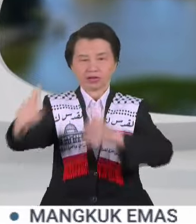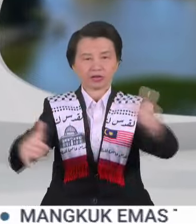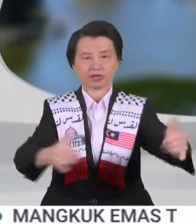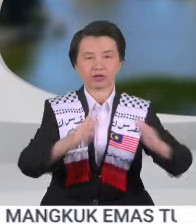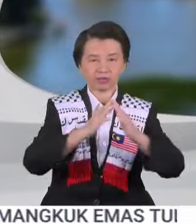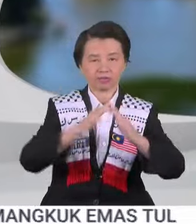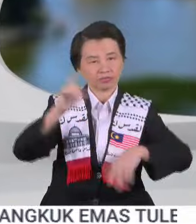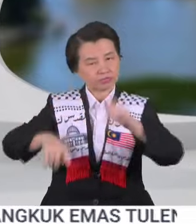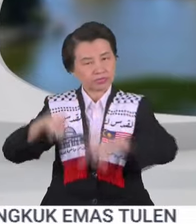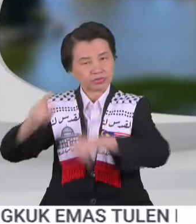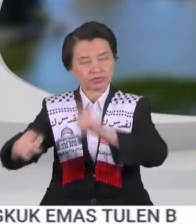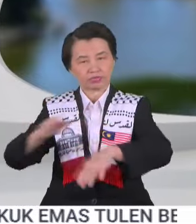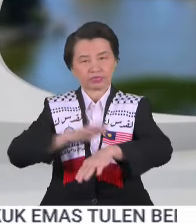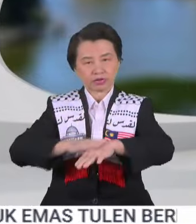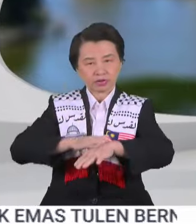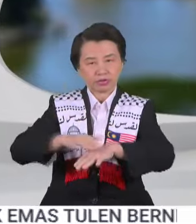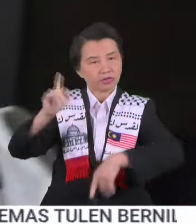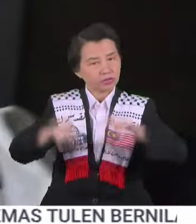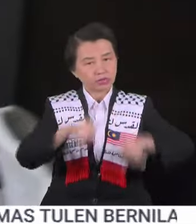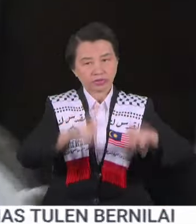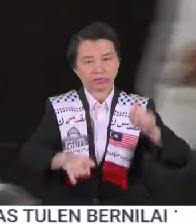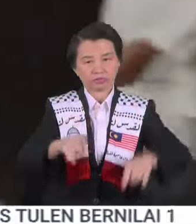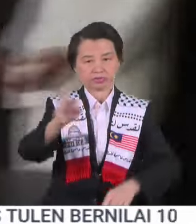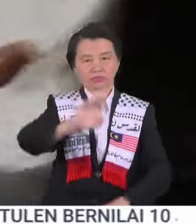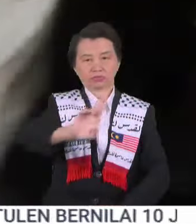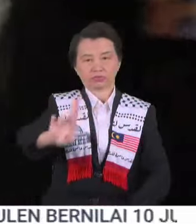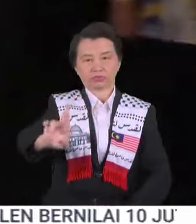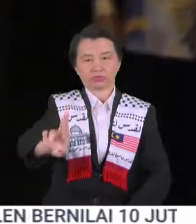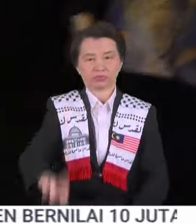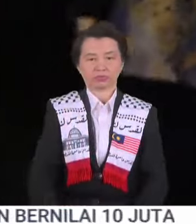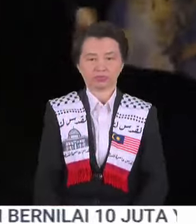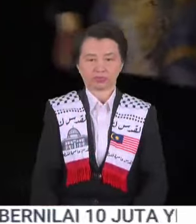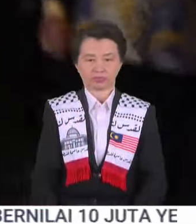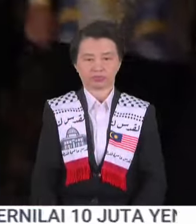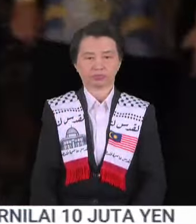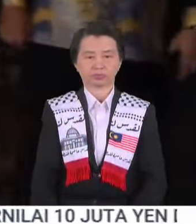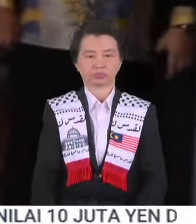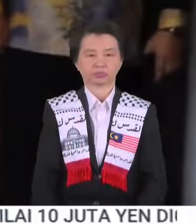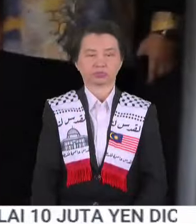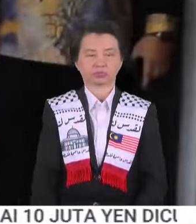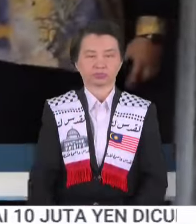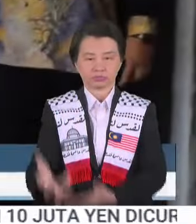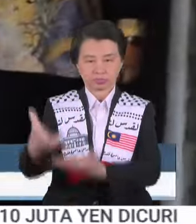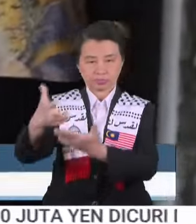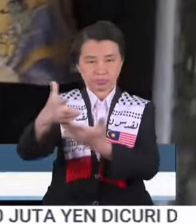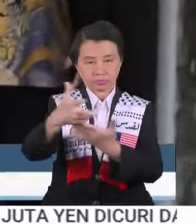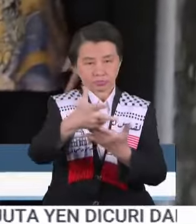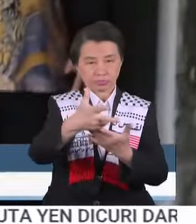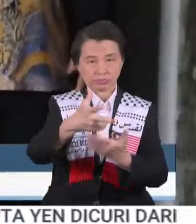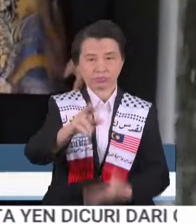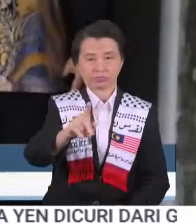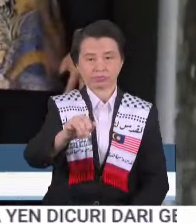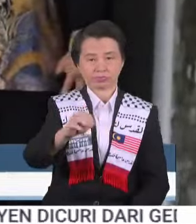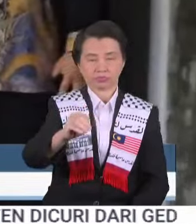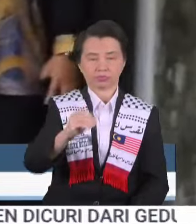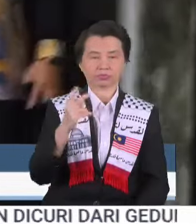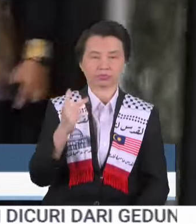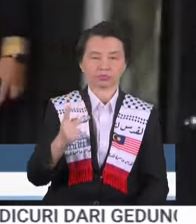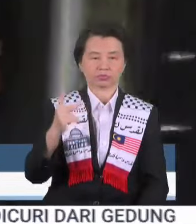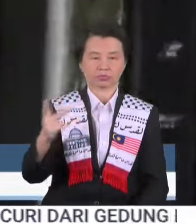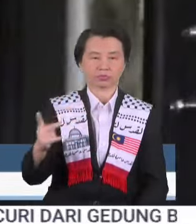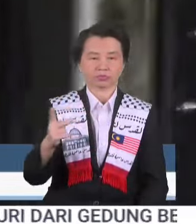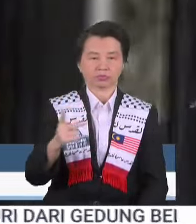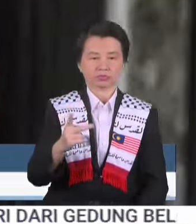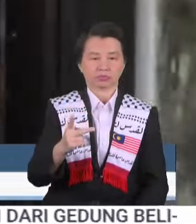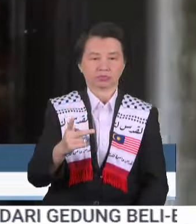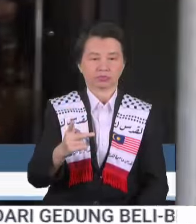dan agama. Tinjauan RTM di sekitar ibu kota Bumi